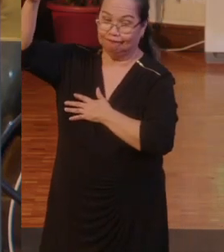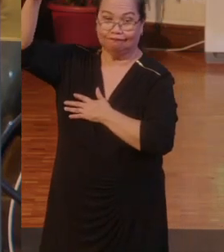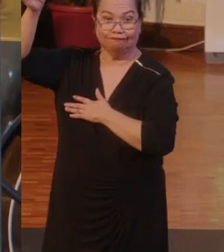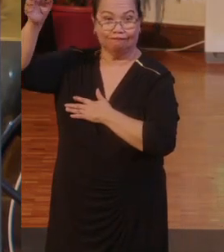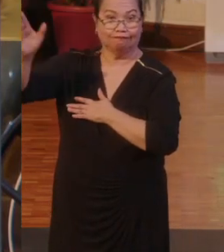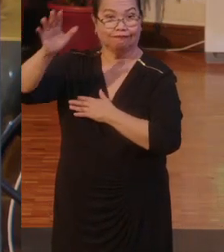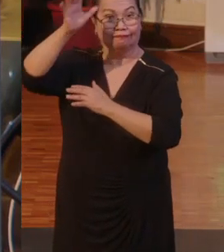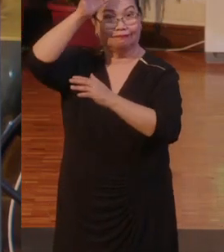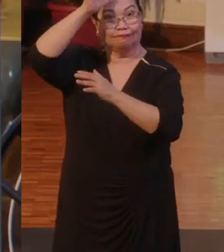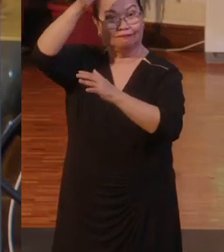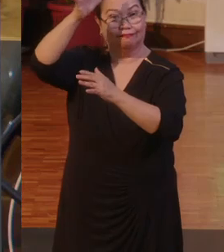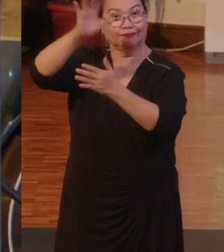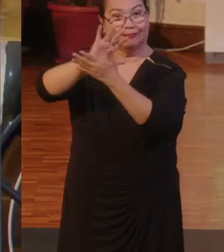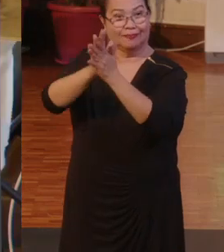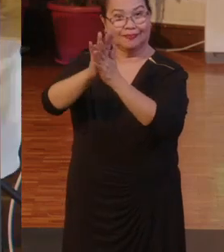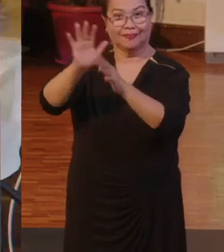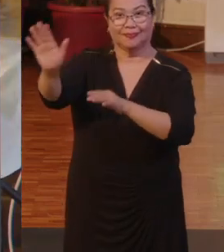kumapit ng mahigpit.